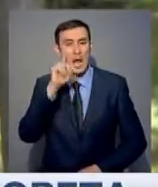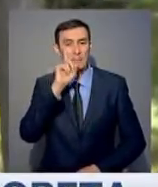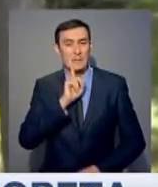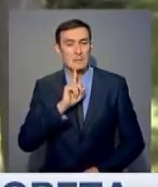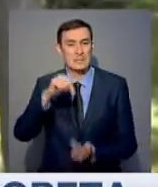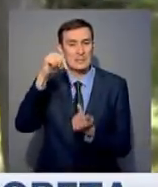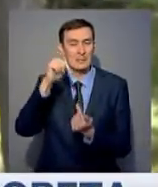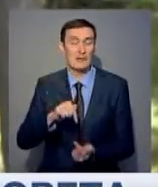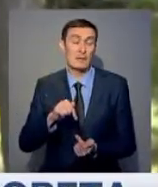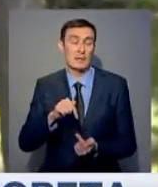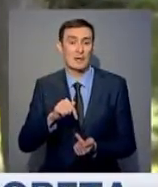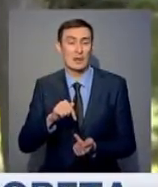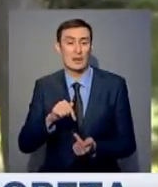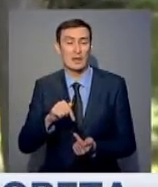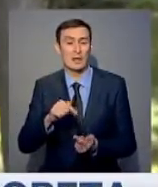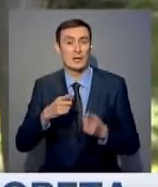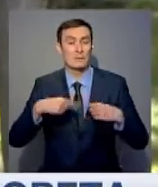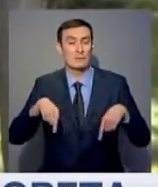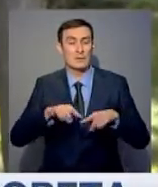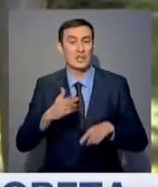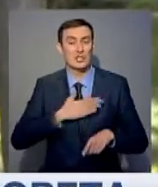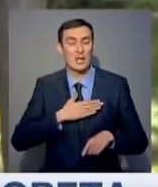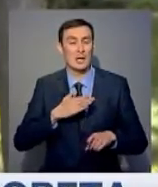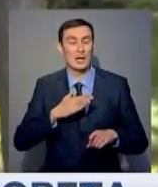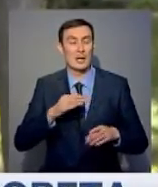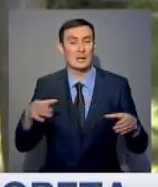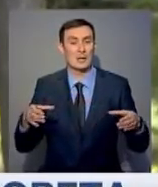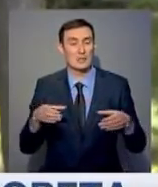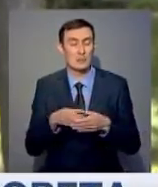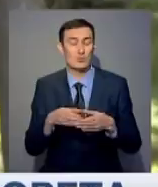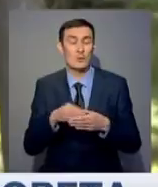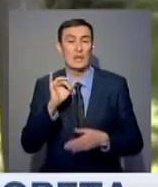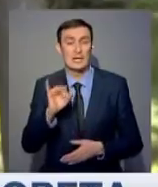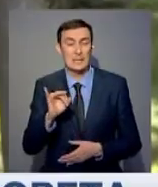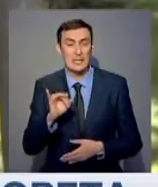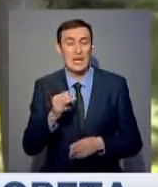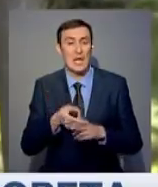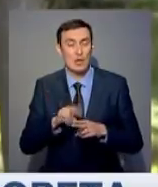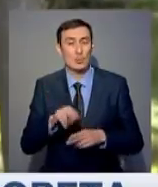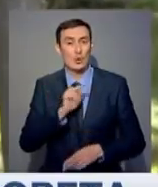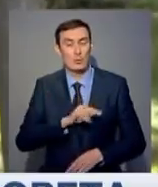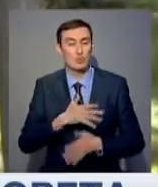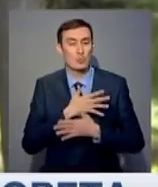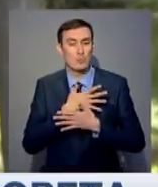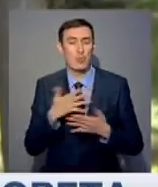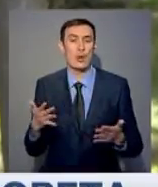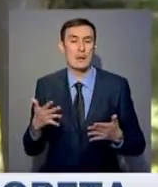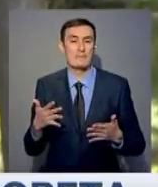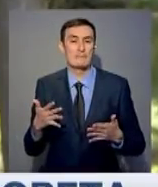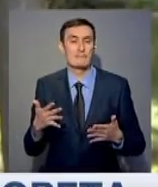институты кирпичные интеграции и делать эту работу более